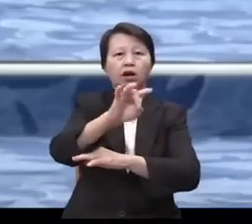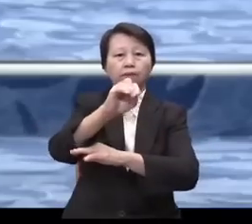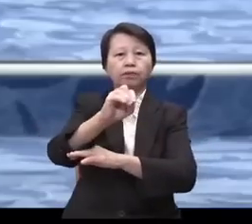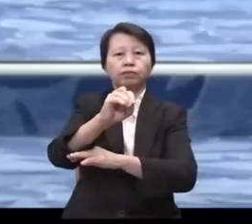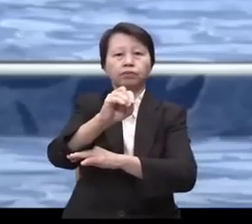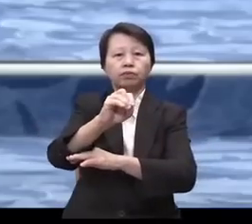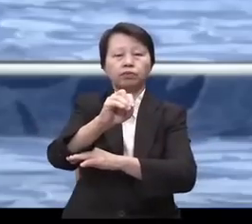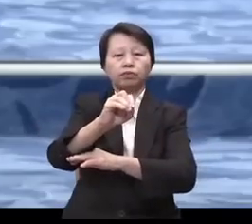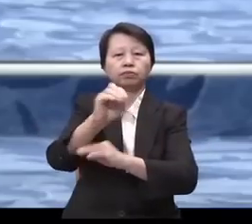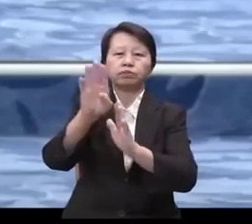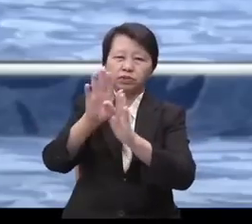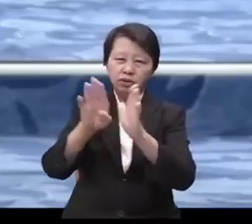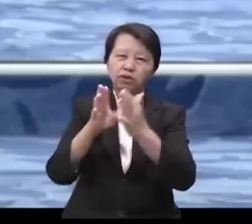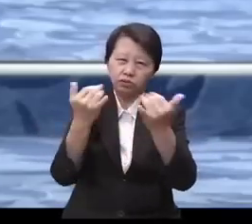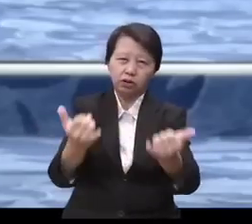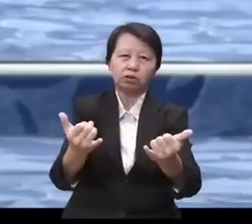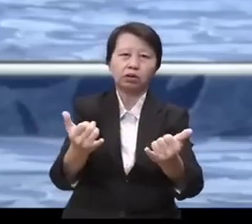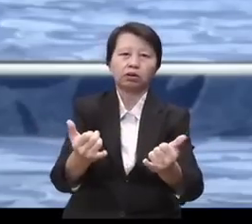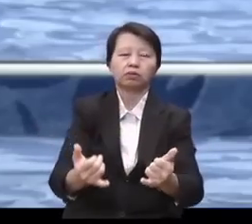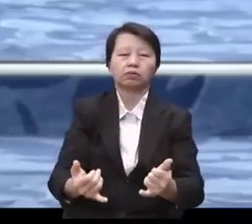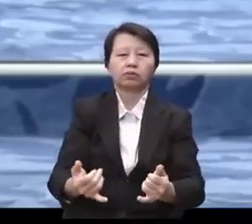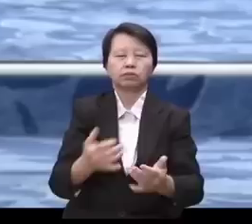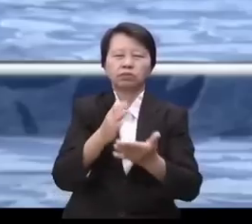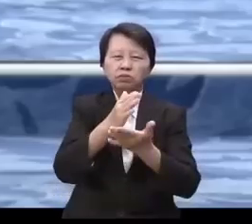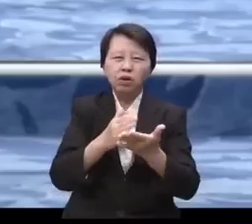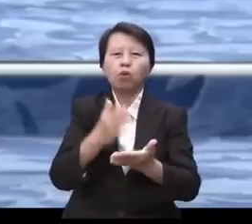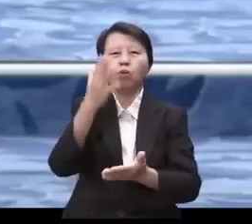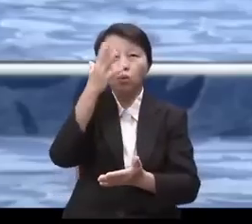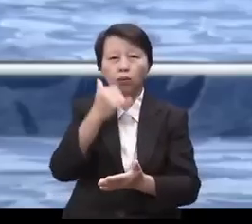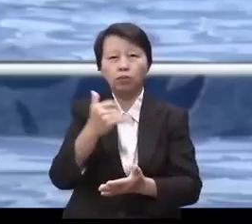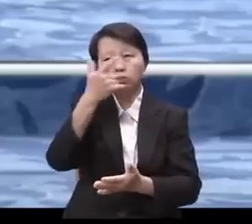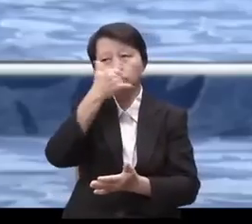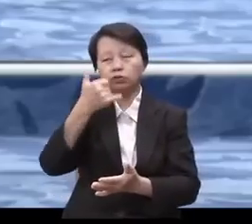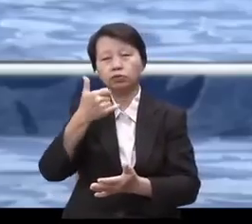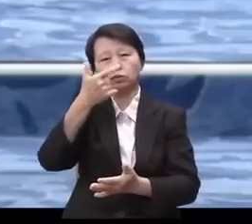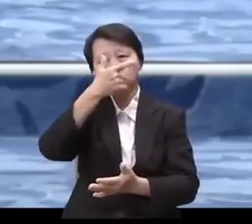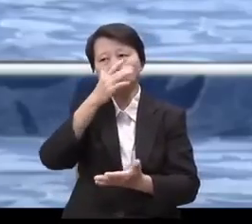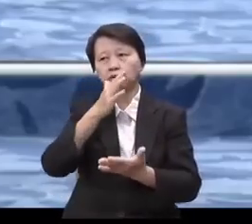tapi sebahagiannya, sebahagian kecil adalah sebab